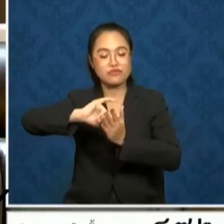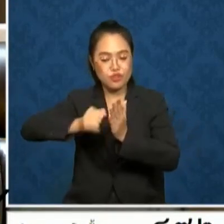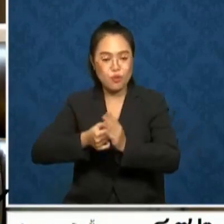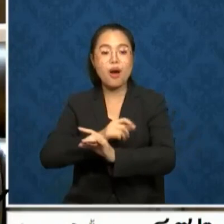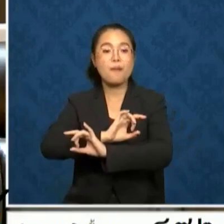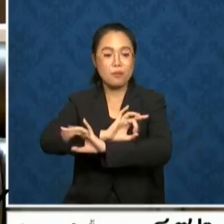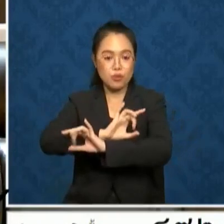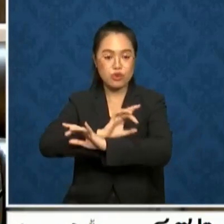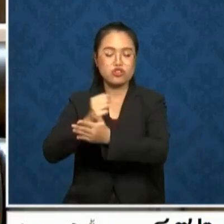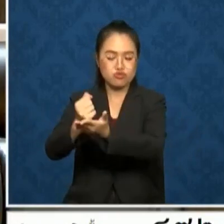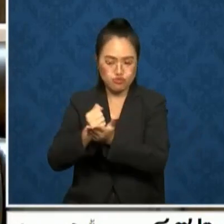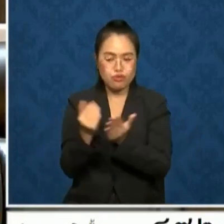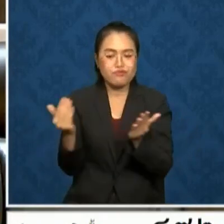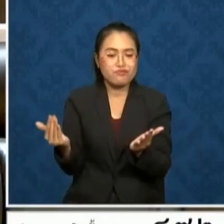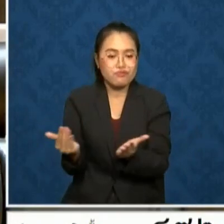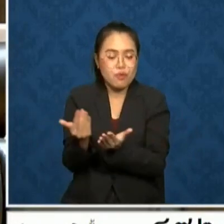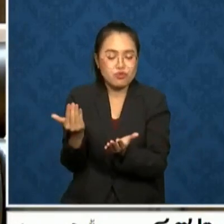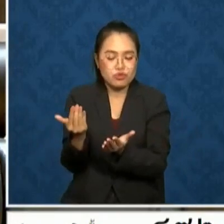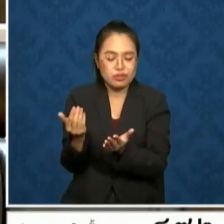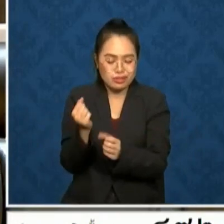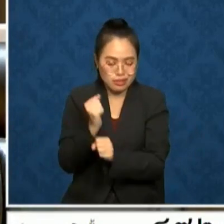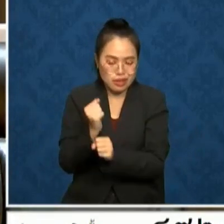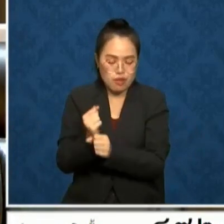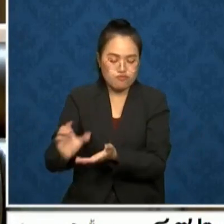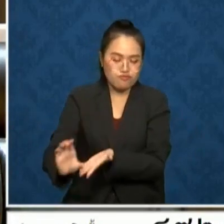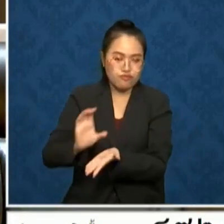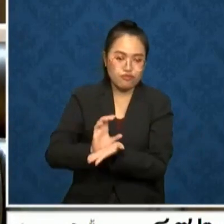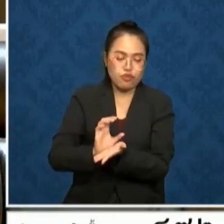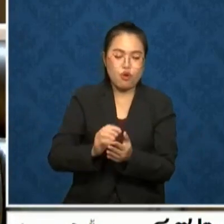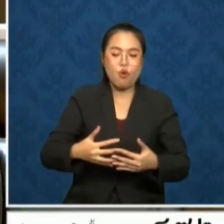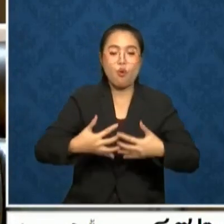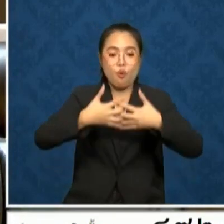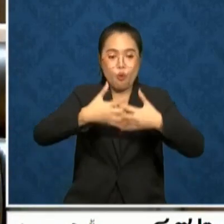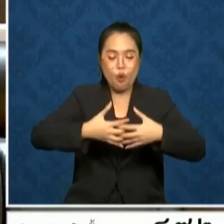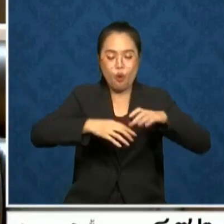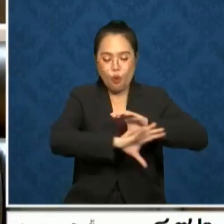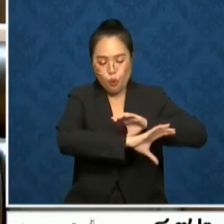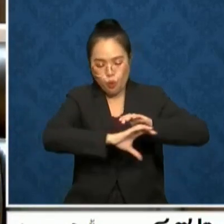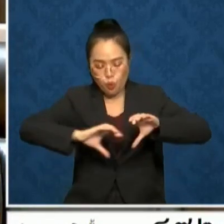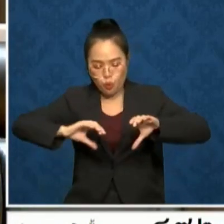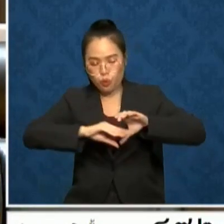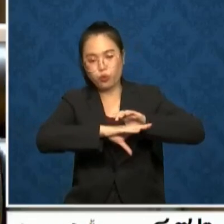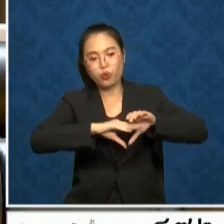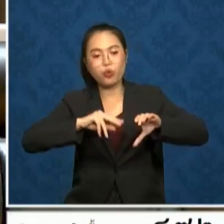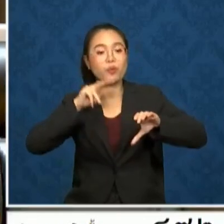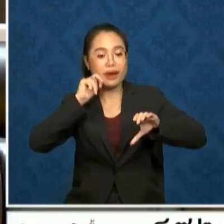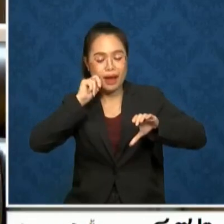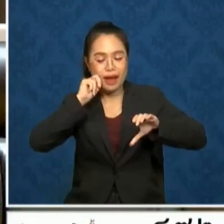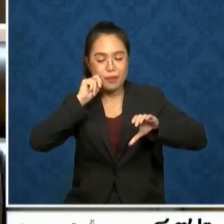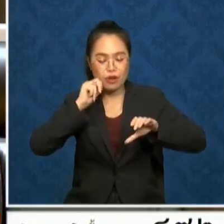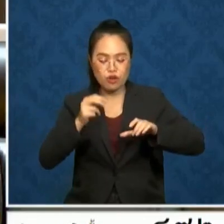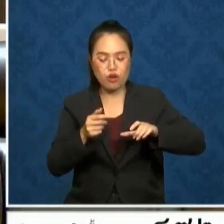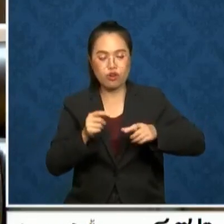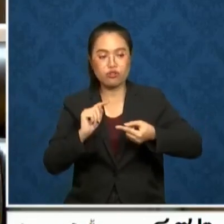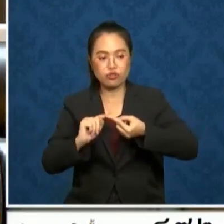ช่วยอนุเคราะห์สนับสนุนโครงการติดตั้งโรงสูบน้ำพร้อมขยายท่อส่งน้ำหมู่ที่10บ้าน